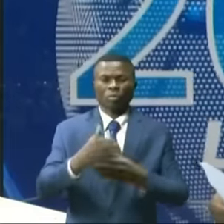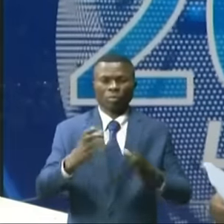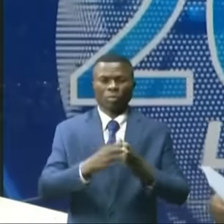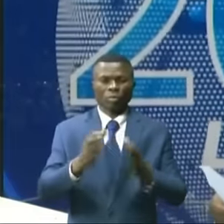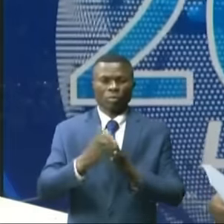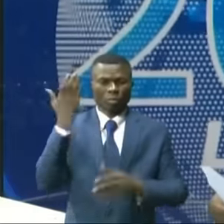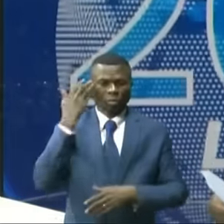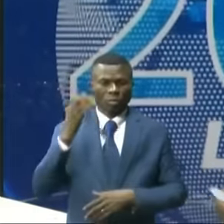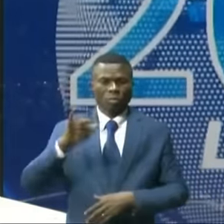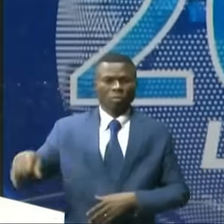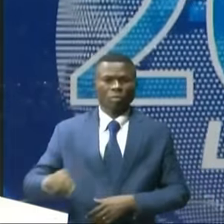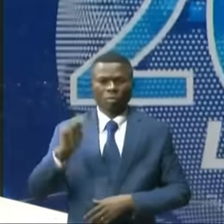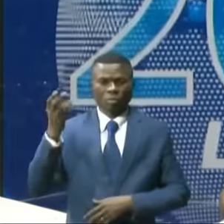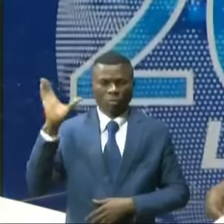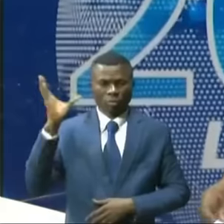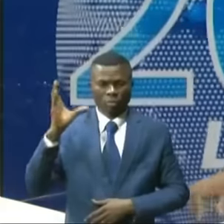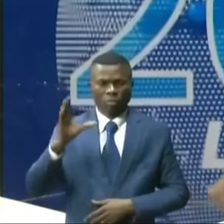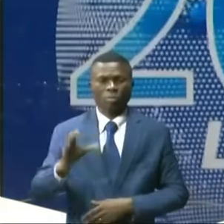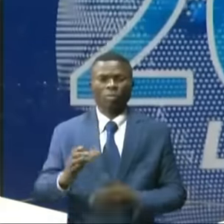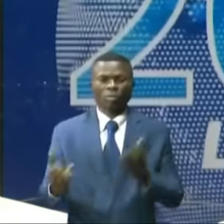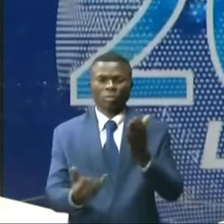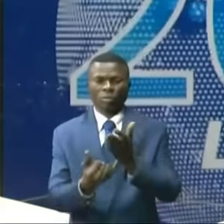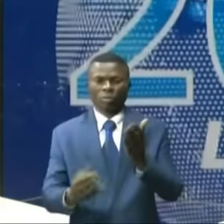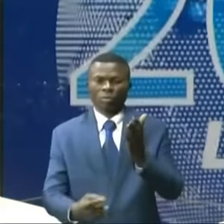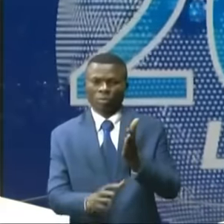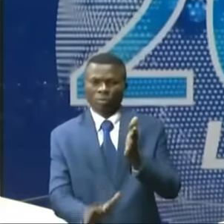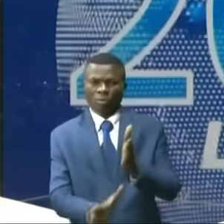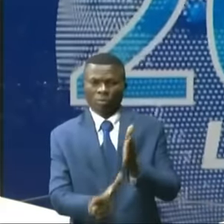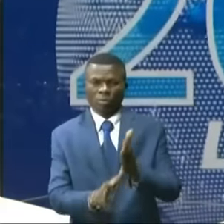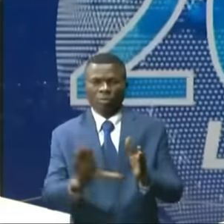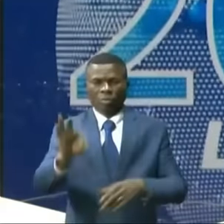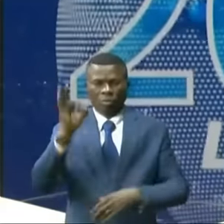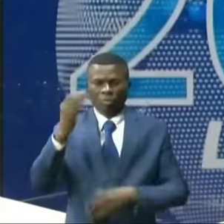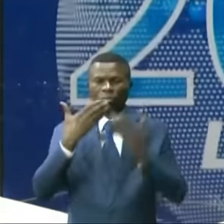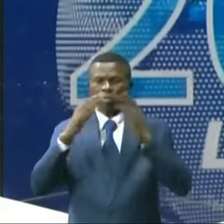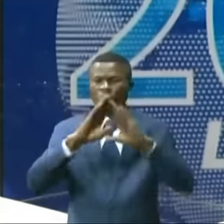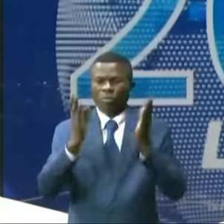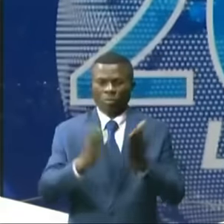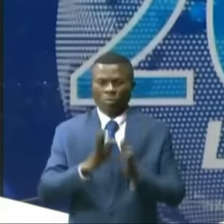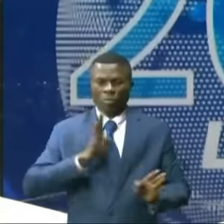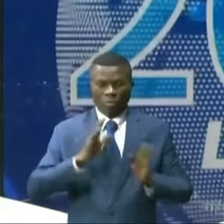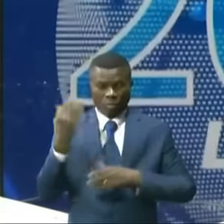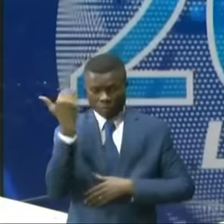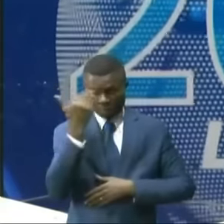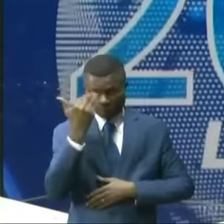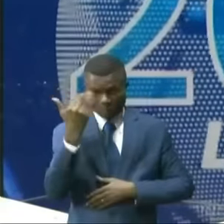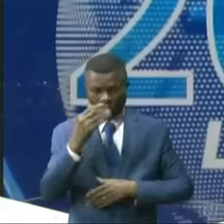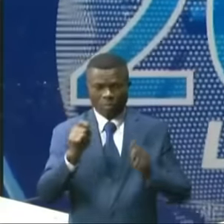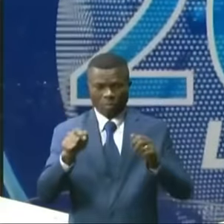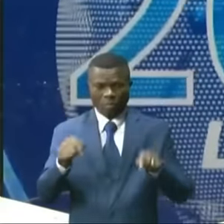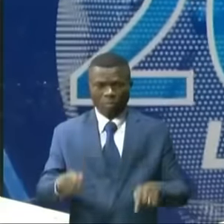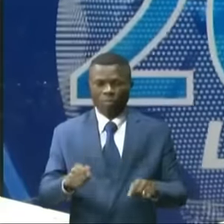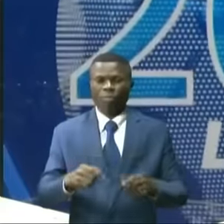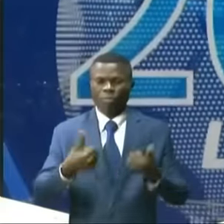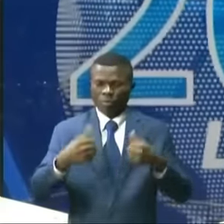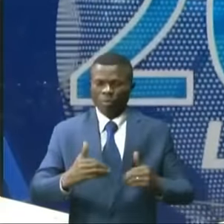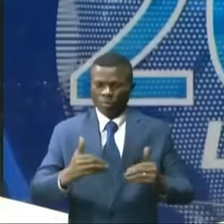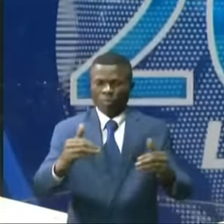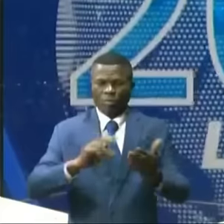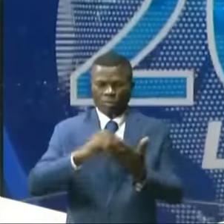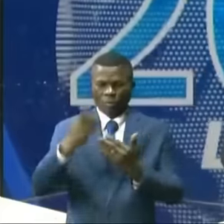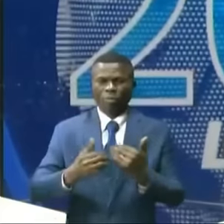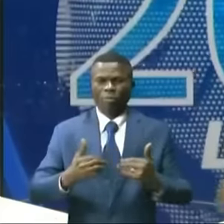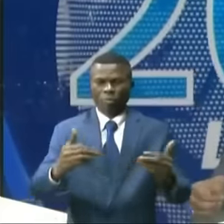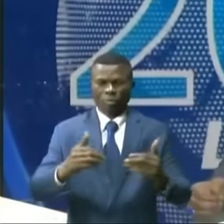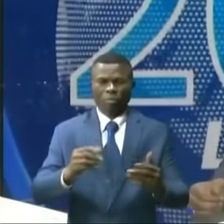pierre l'intérimaire désigné merci à nos téléspectateurs de Bény d'avoir suivi ce journal restez avec nous le programme